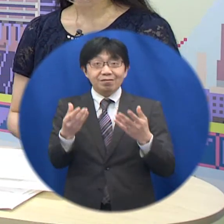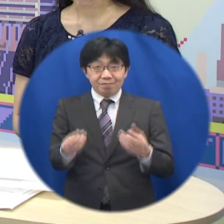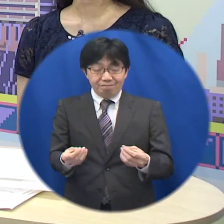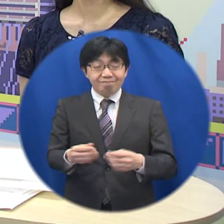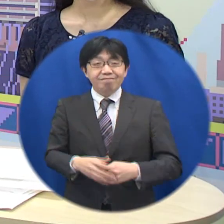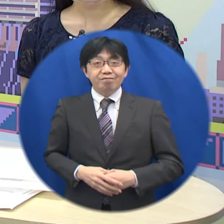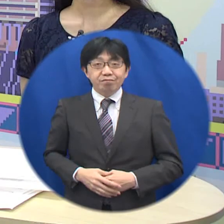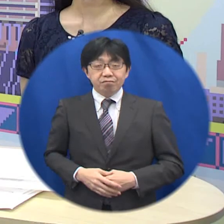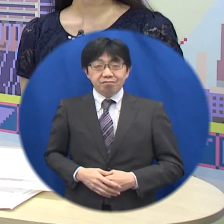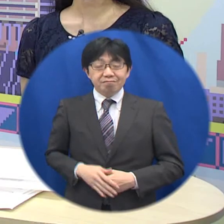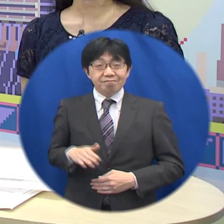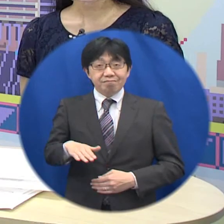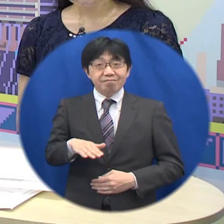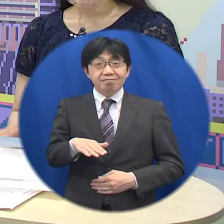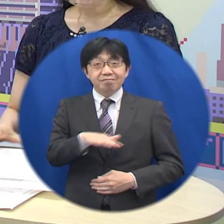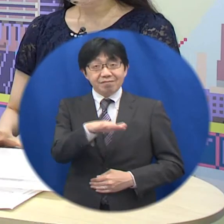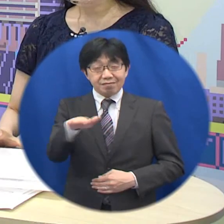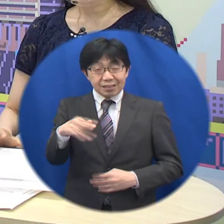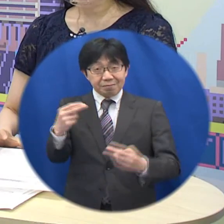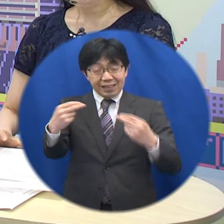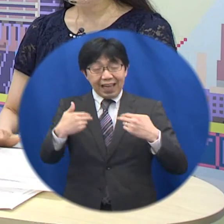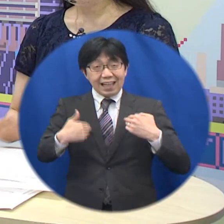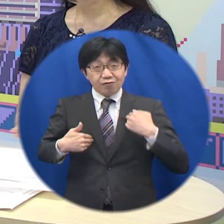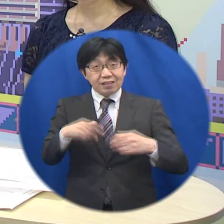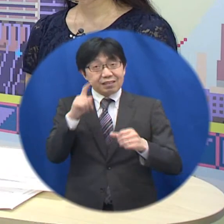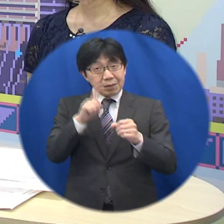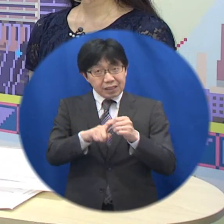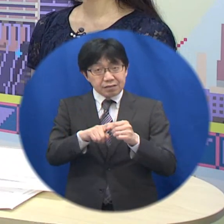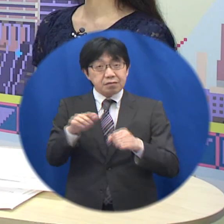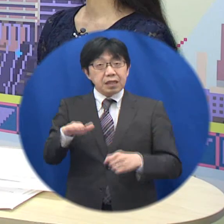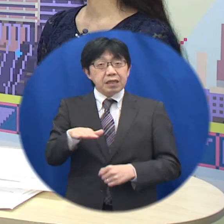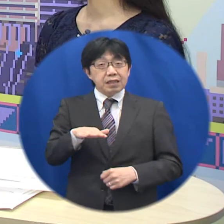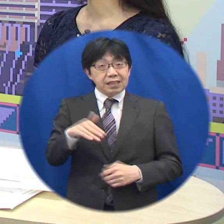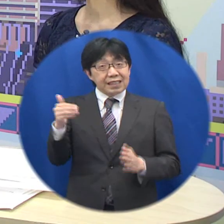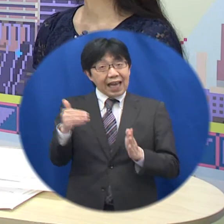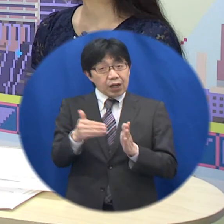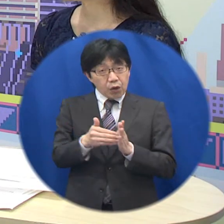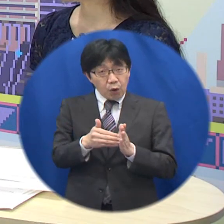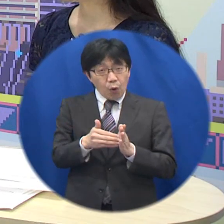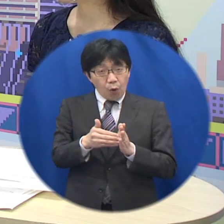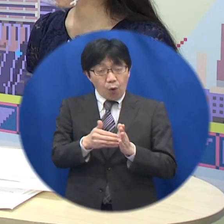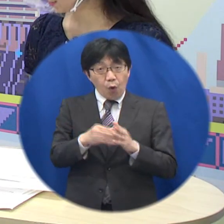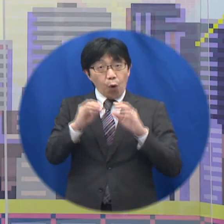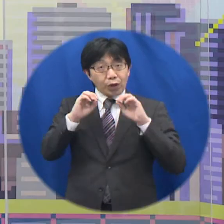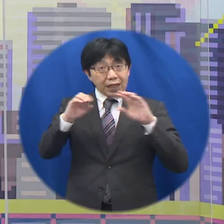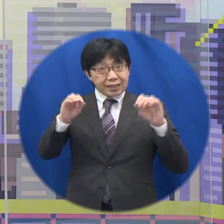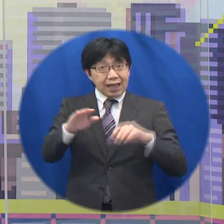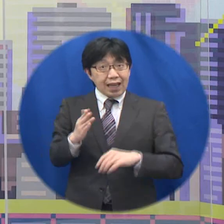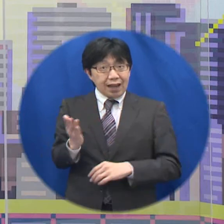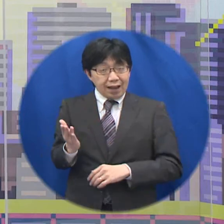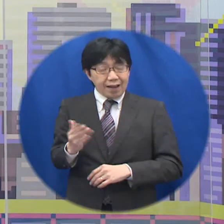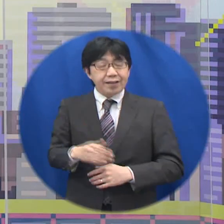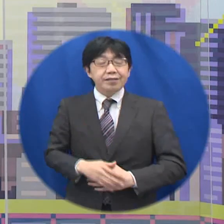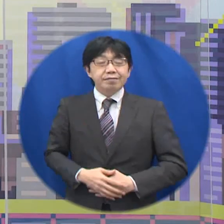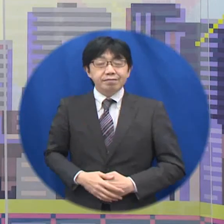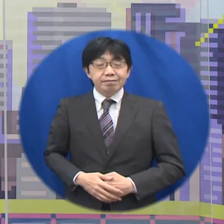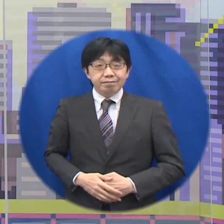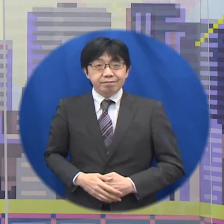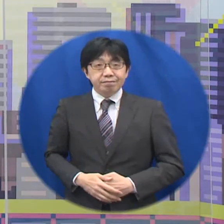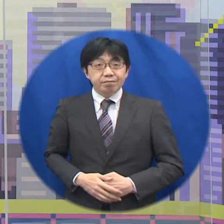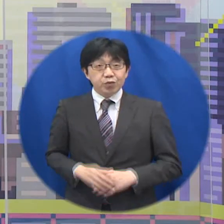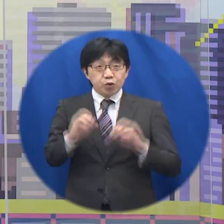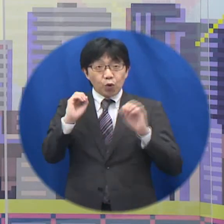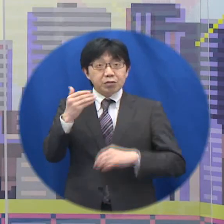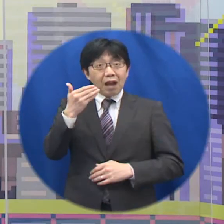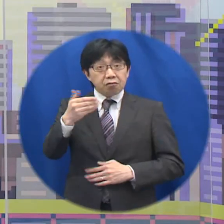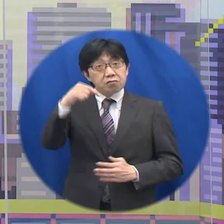者アートを楽しもうということで、では最後に視聴者の区民の皆さんにメッセージをお願いします。 はい、